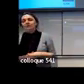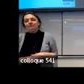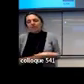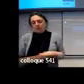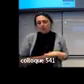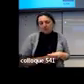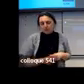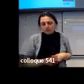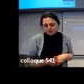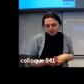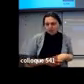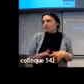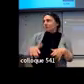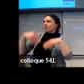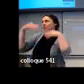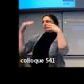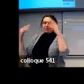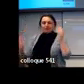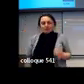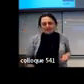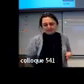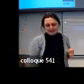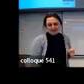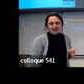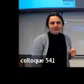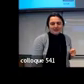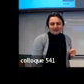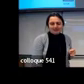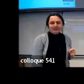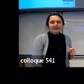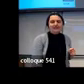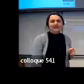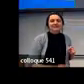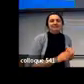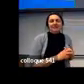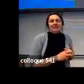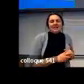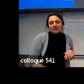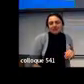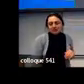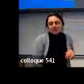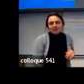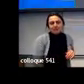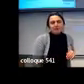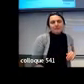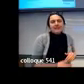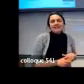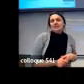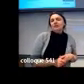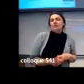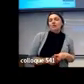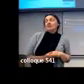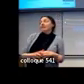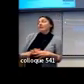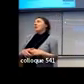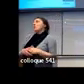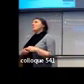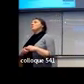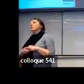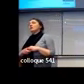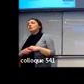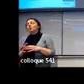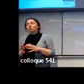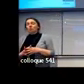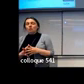contexte qu'on a vécu, parce qu'il y a eu des petits rebondissements entre-temps. Donc, le contexte, donc c'est vraiment